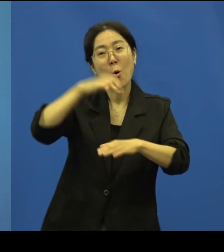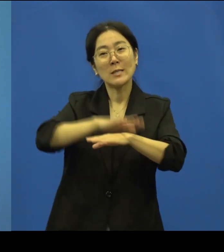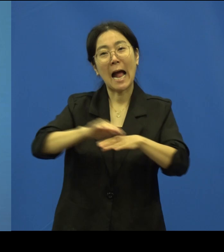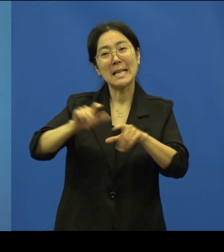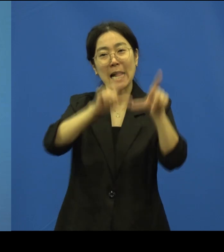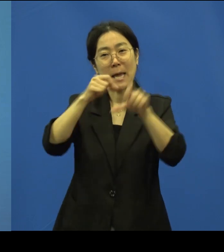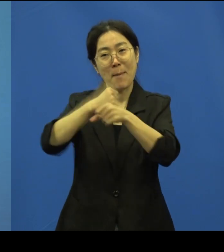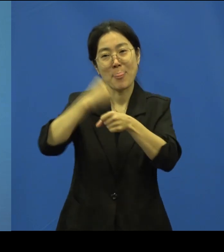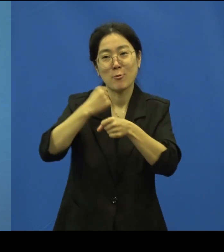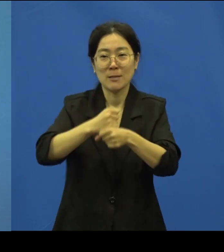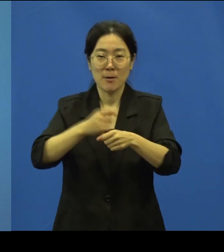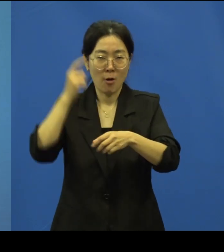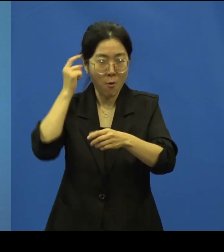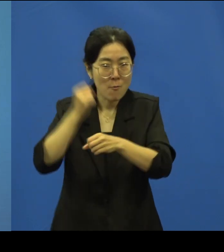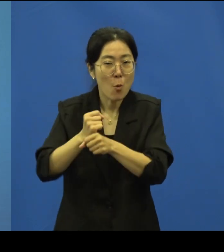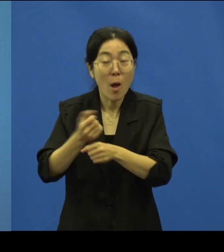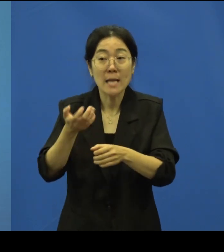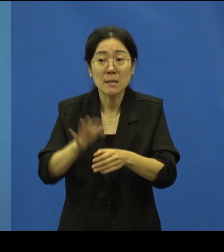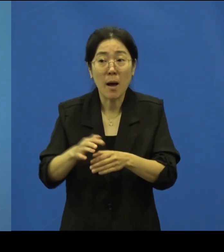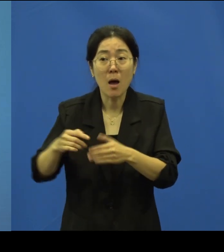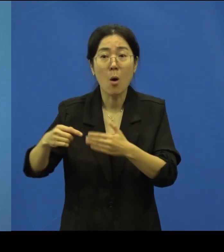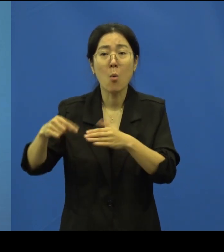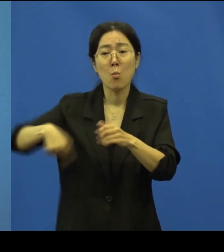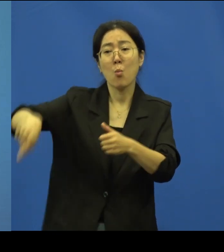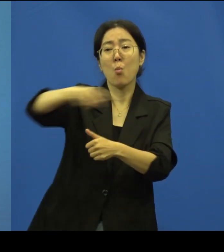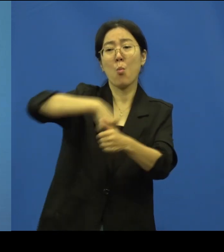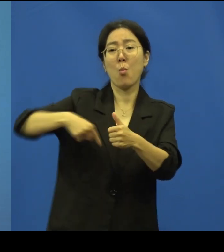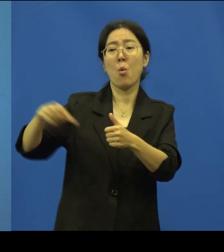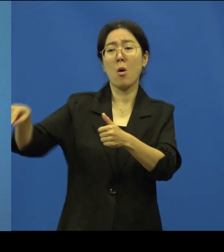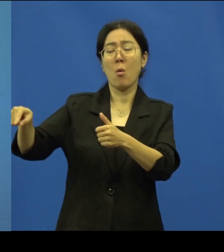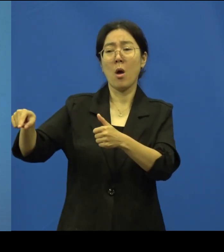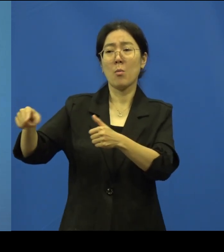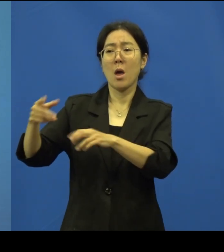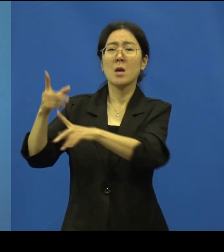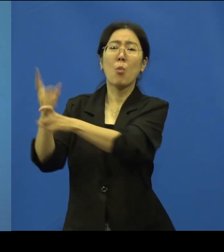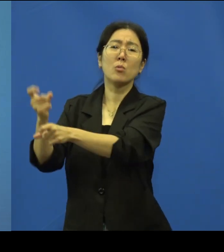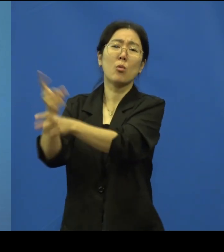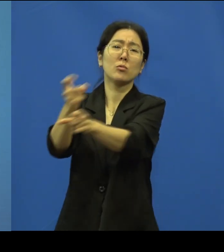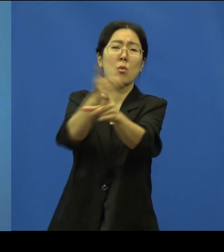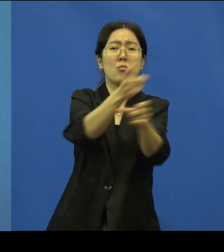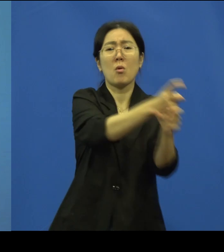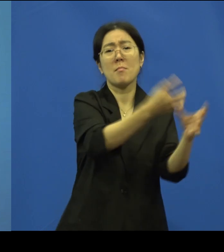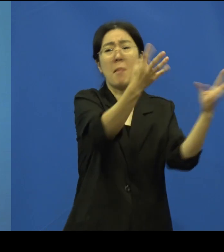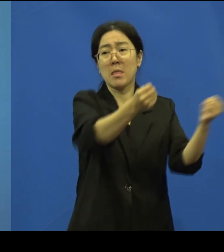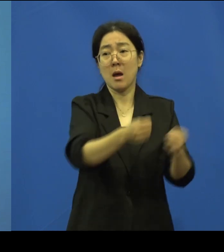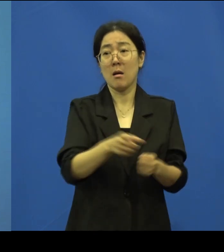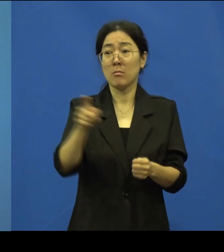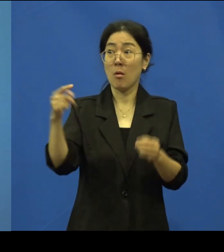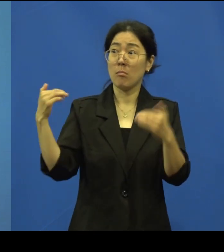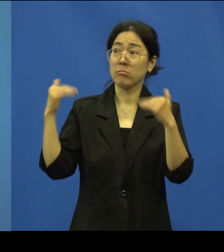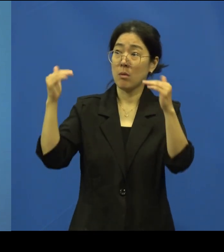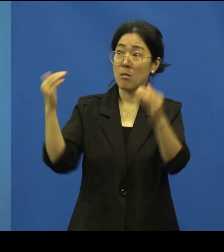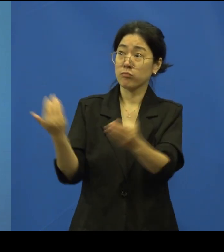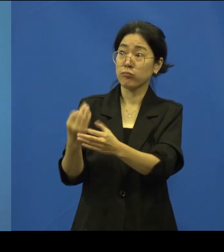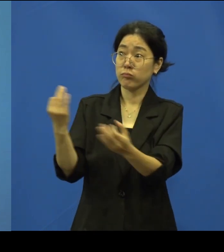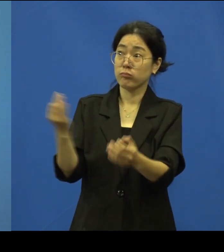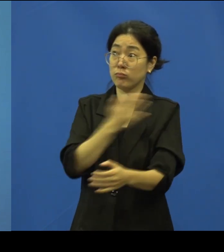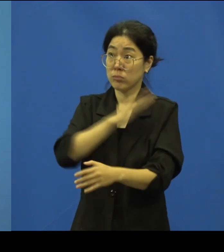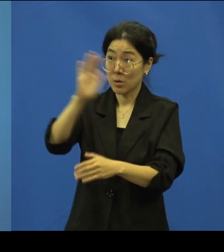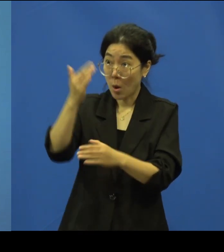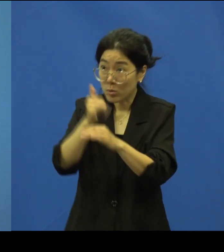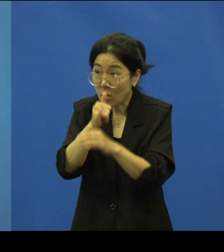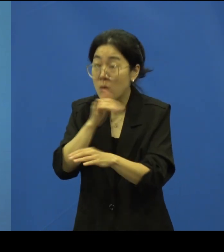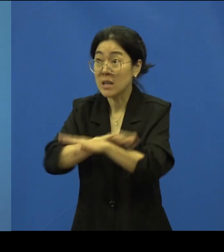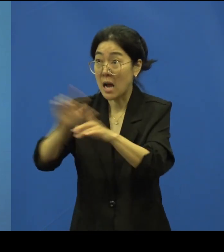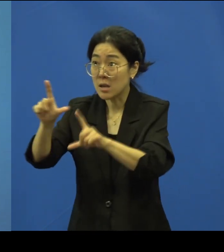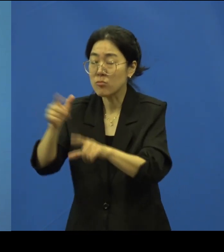것을 그냥 두지 않죠. 그렇기 때문에 강해지기 전에 전쟁을 하고 침략을 하고, 또 때때로는 자연재해가